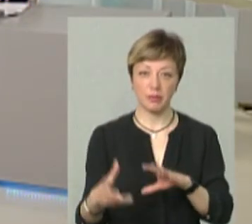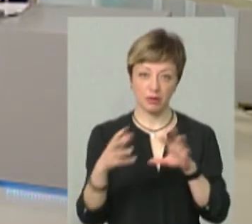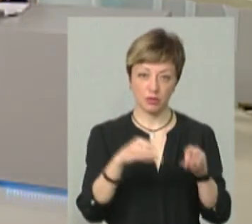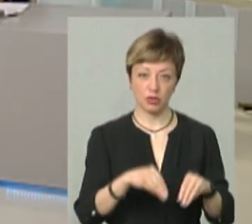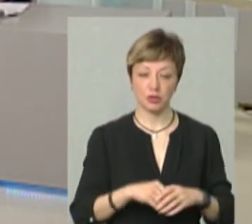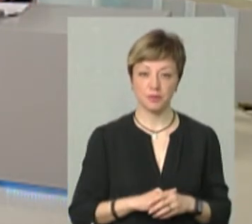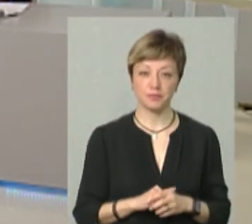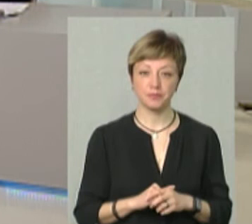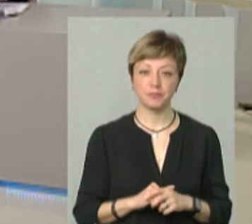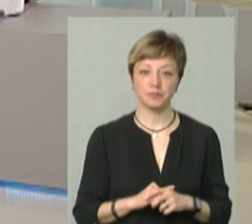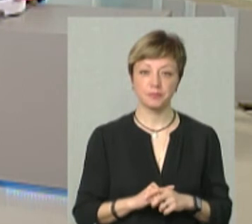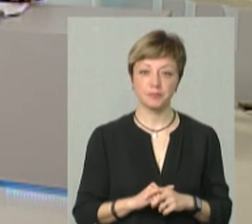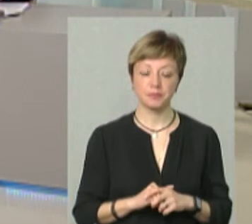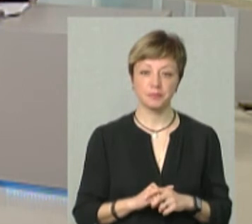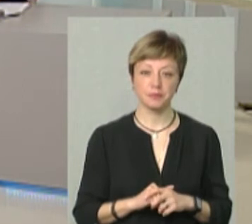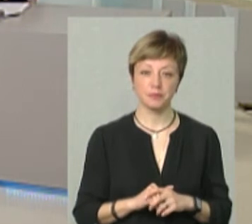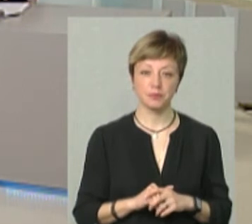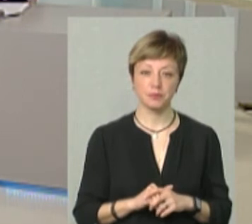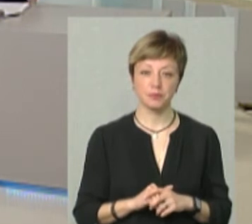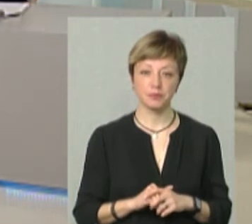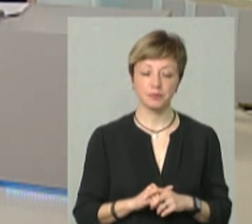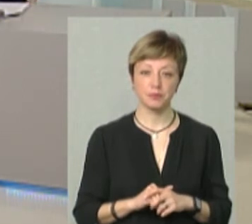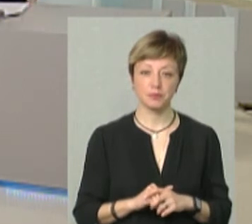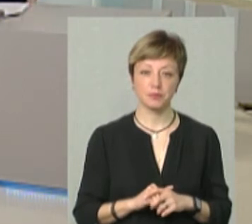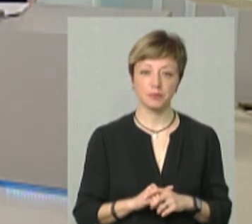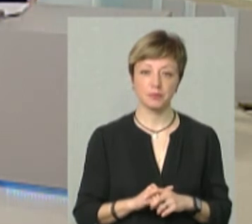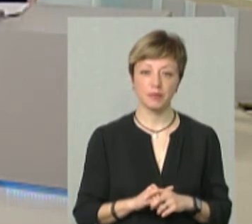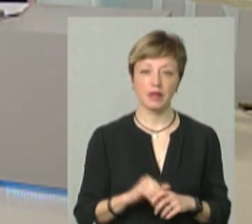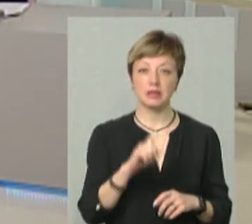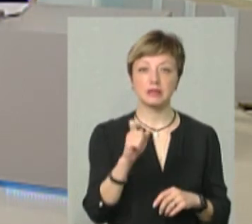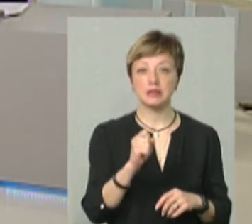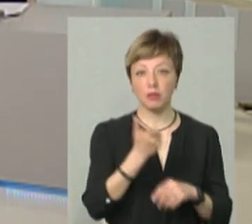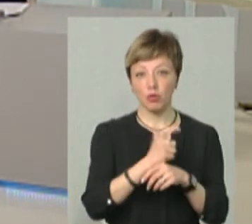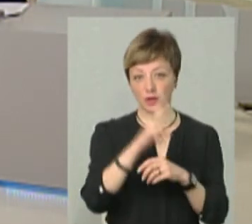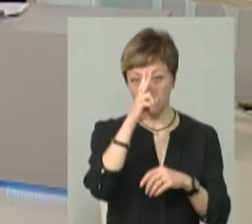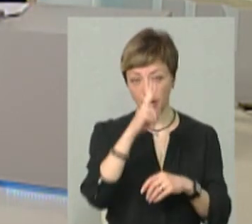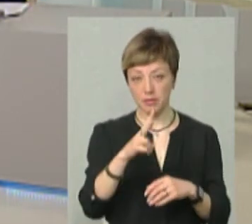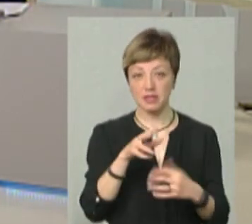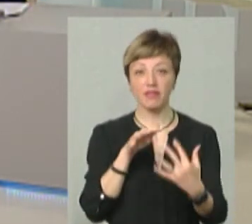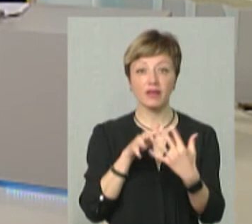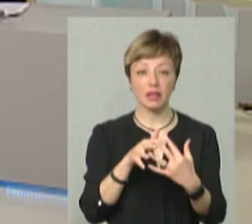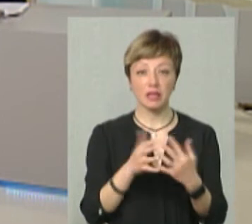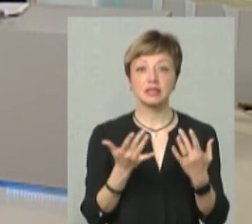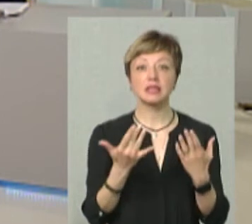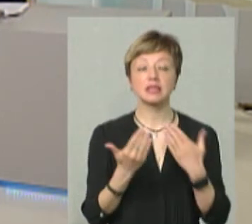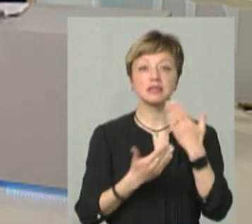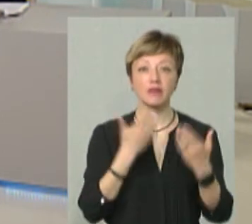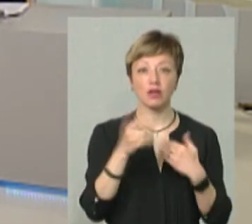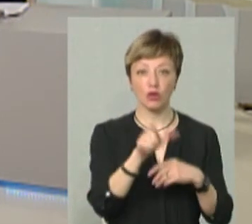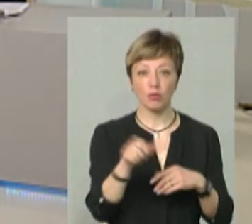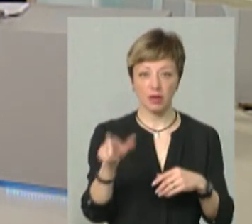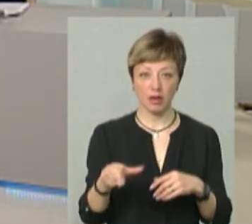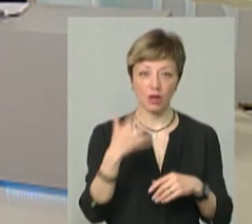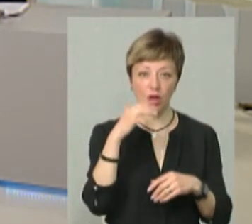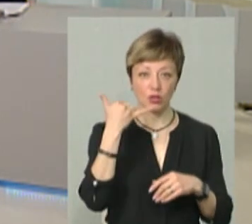осіб таких. За понад 2 місяці війни скільки звернень громадян надійшло